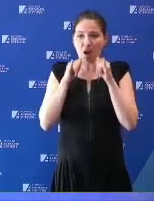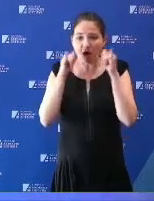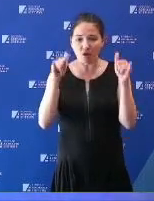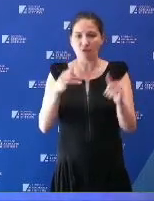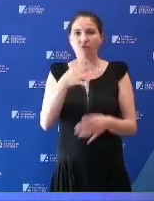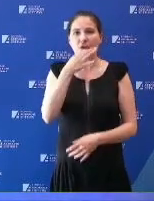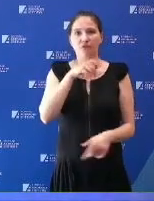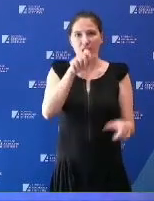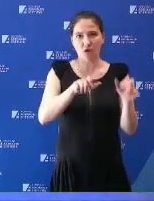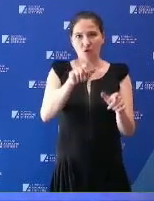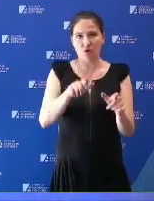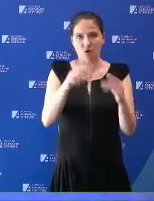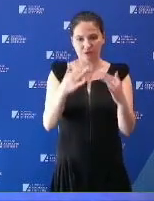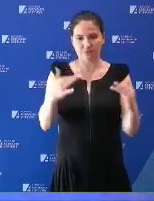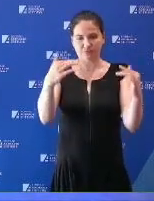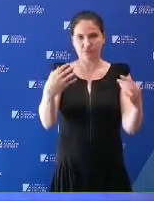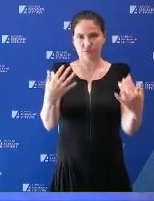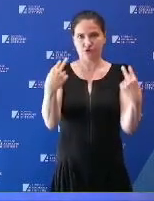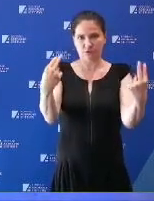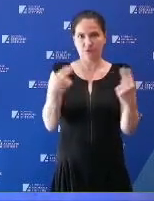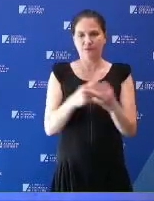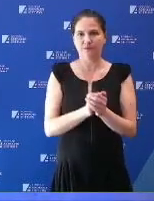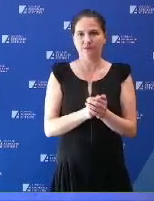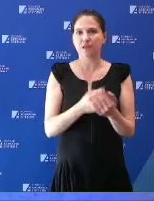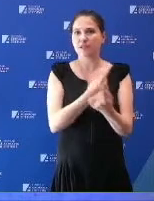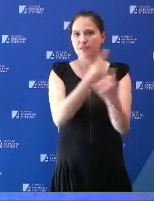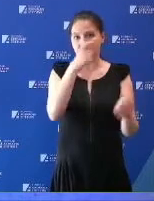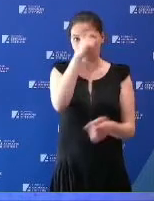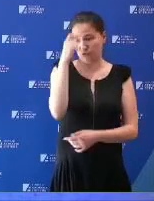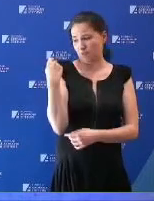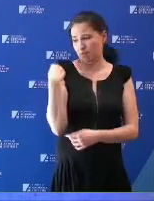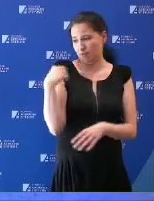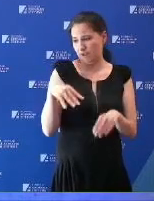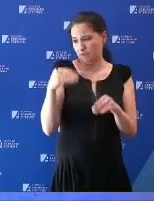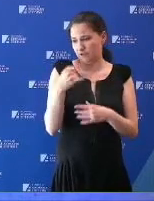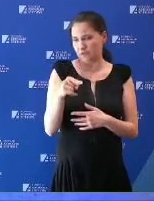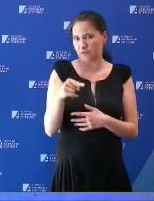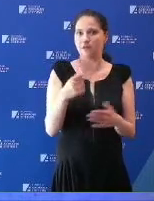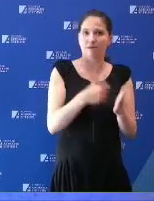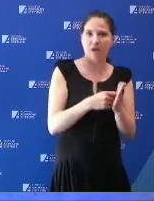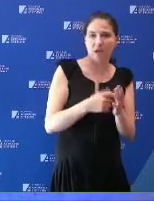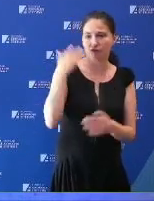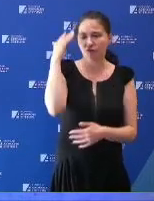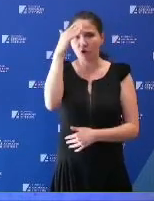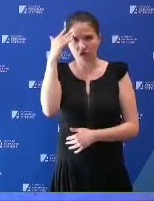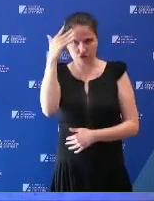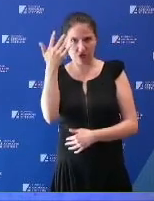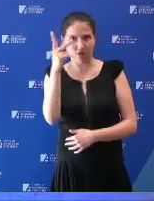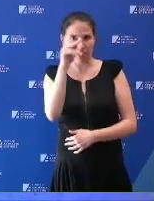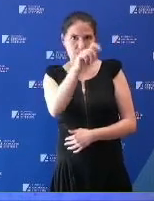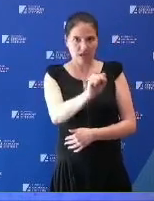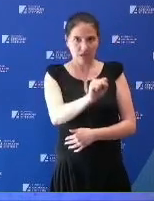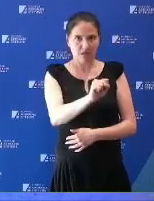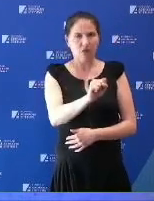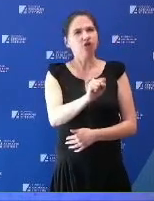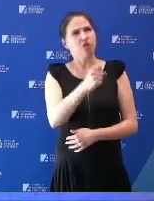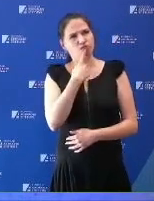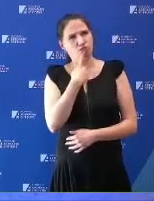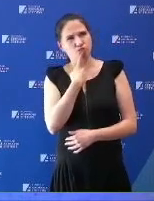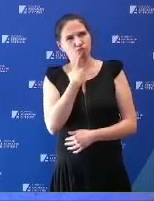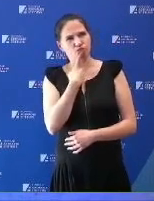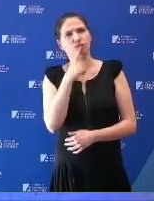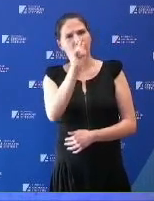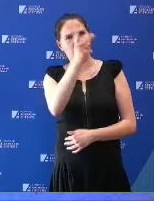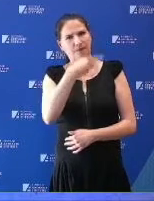gerade zusehen. Wenn ihr am Anfang eures Studiums steht und euch mit den Werten und Vorstellungen der Konrad-Adenauer-Stiftung identifizieren könnt, dann